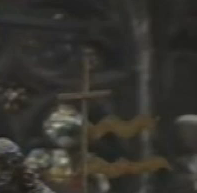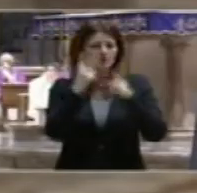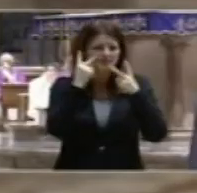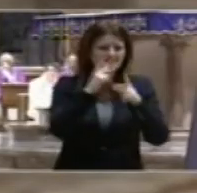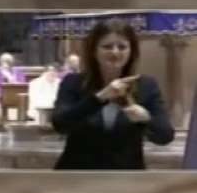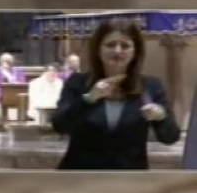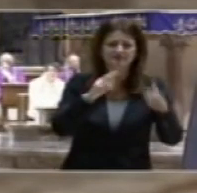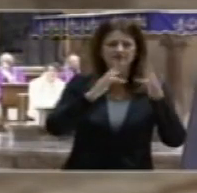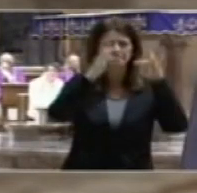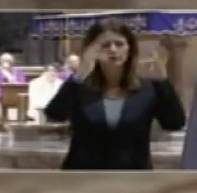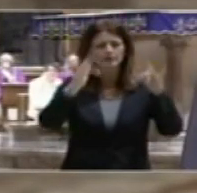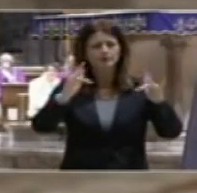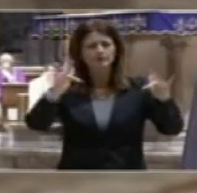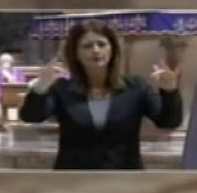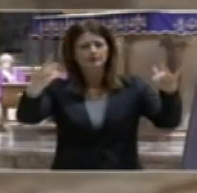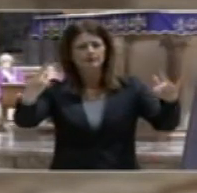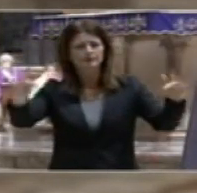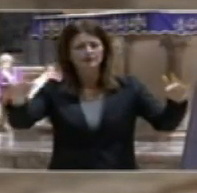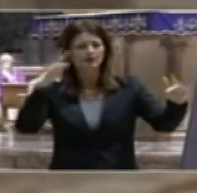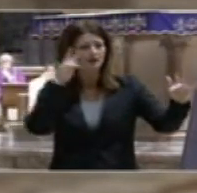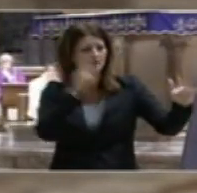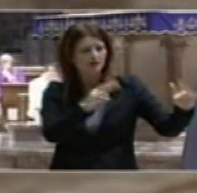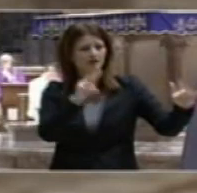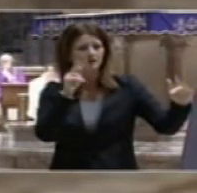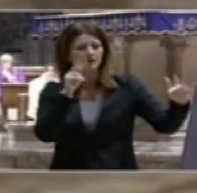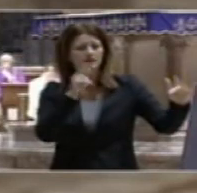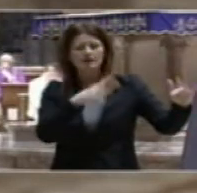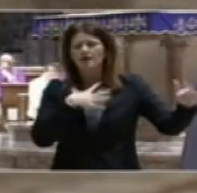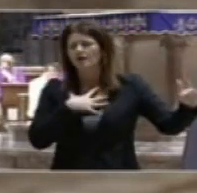desolazione. Che si è stanchi di guardare